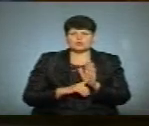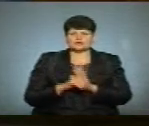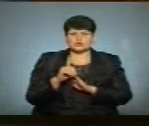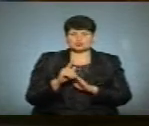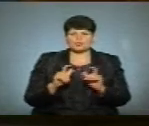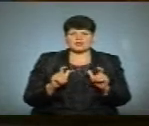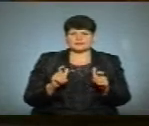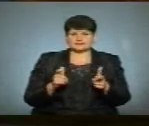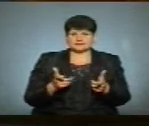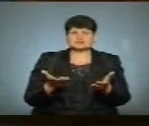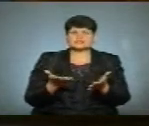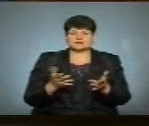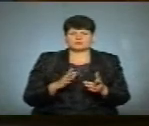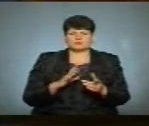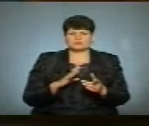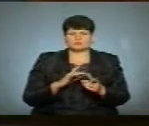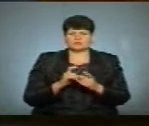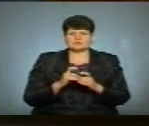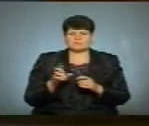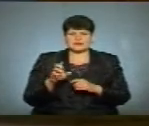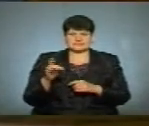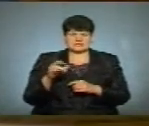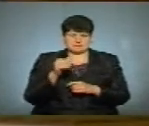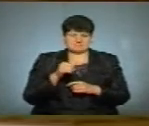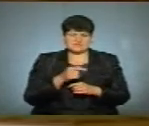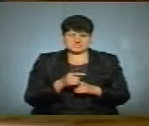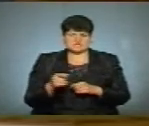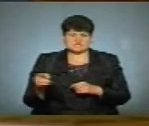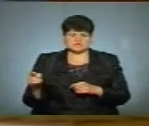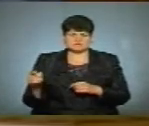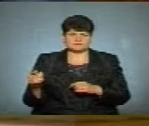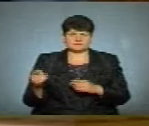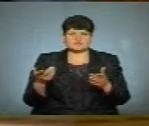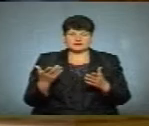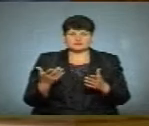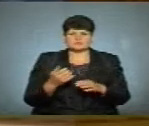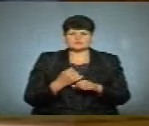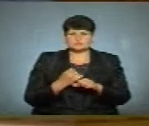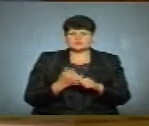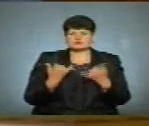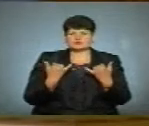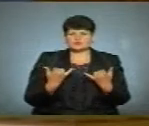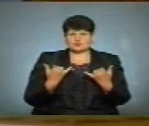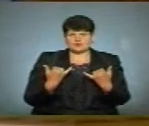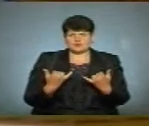карантину, з яким ми боролися від березня місяця і який призвів вже сьогодні до